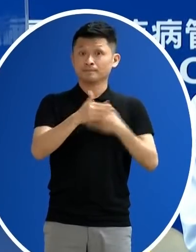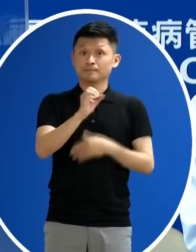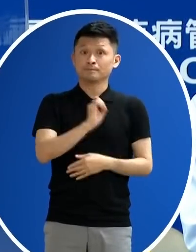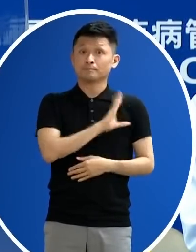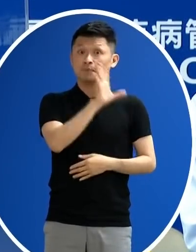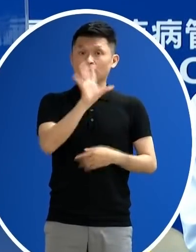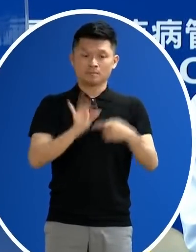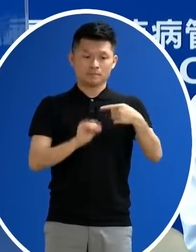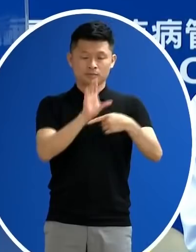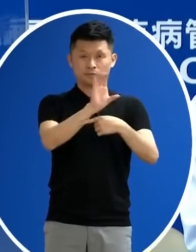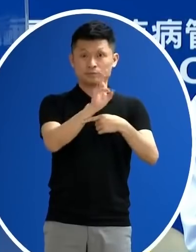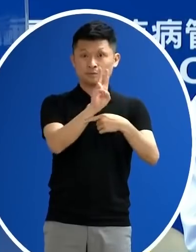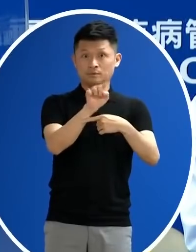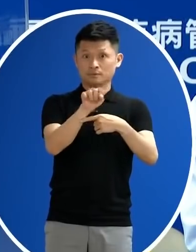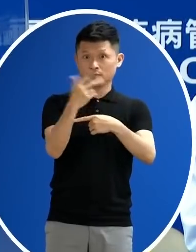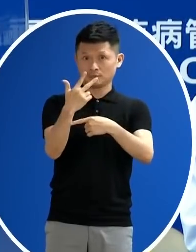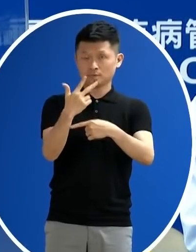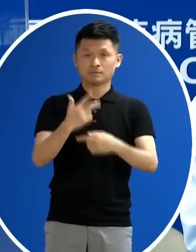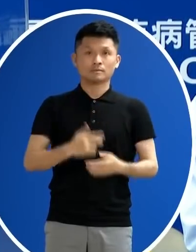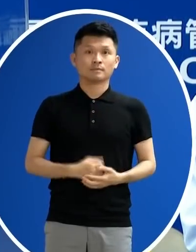况是92.7%。